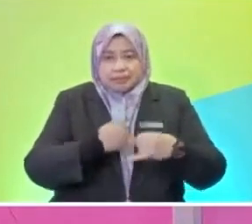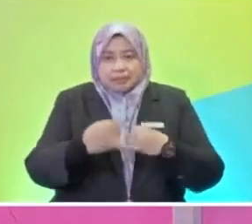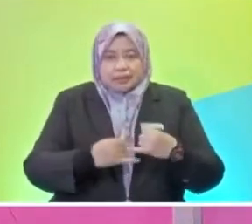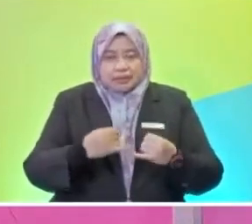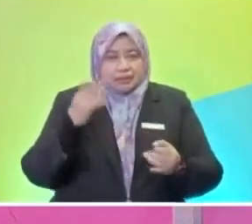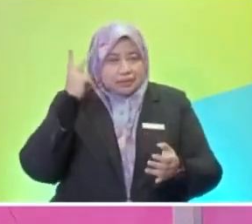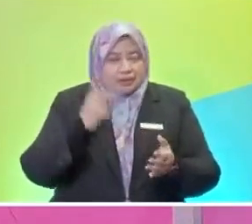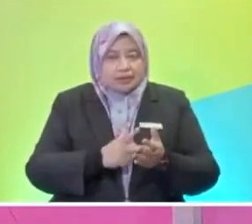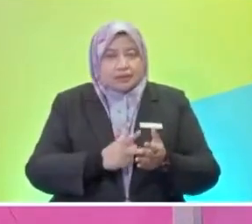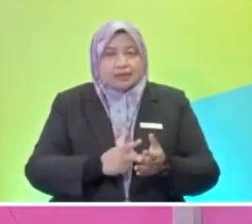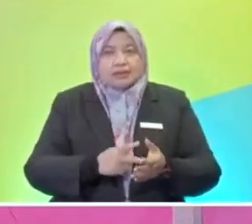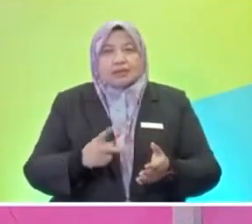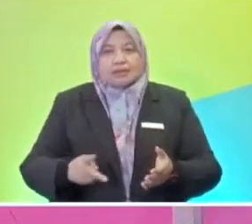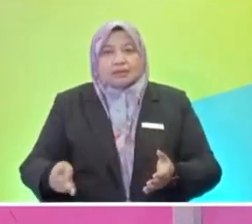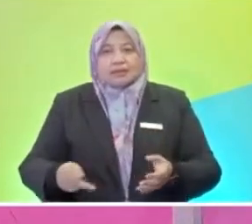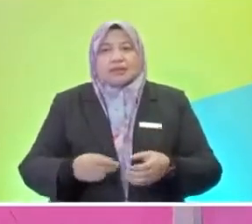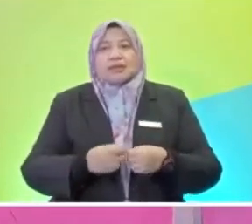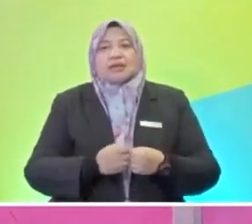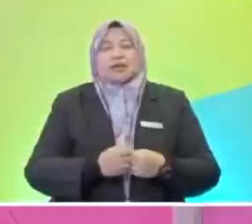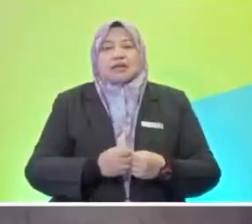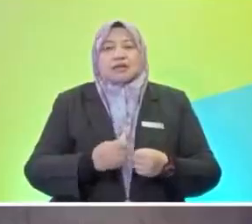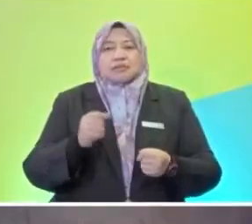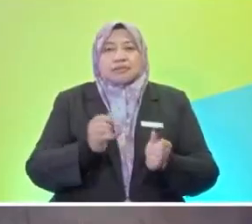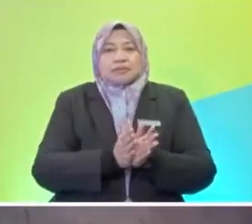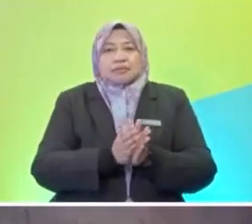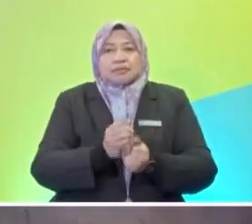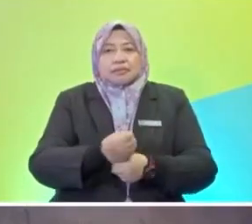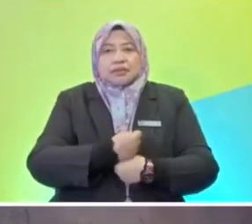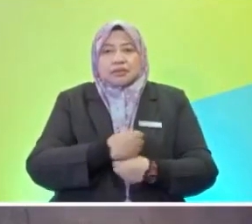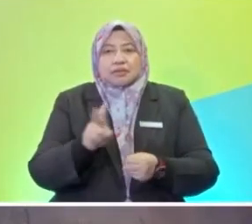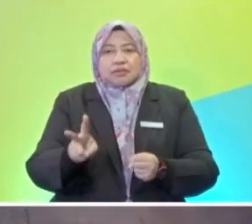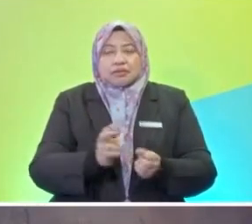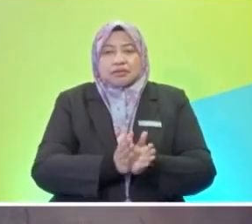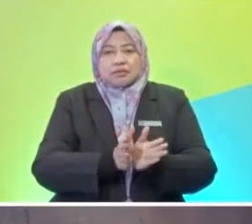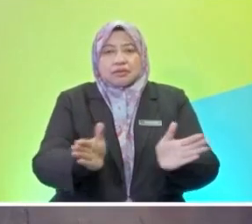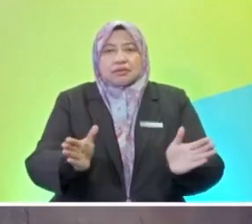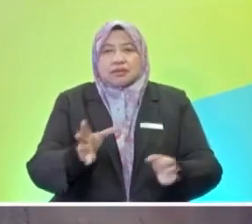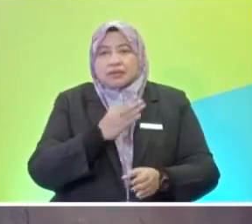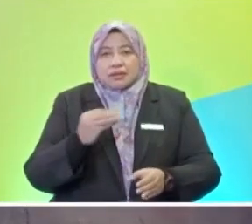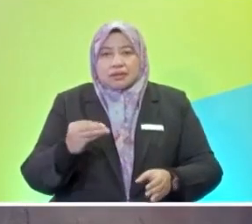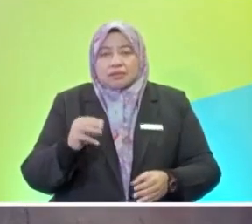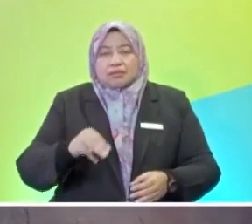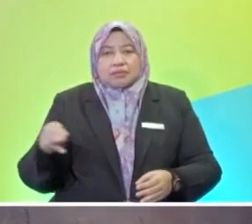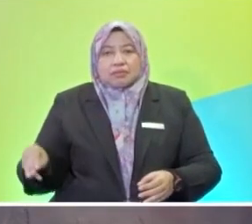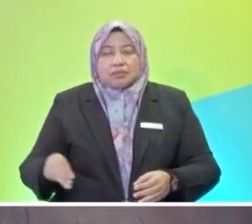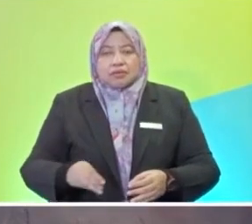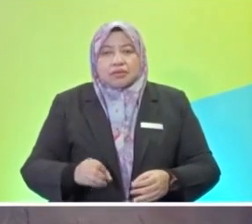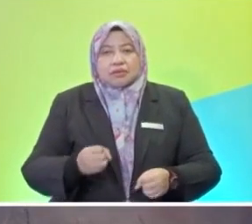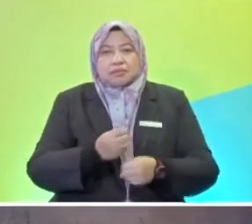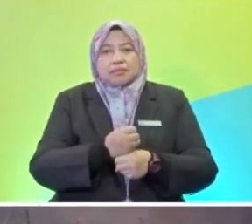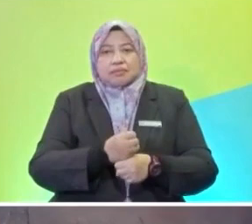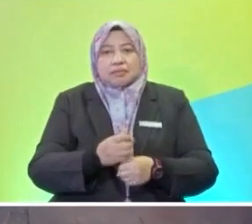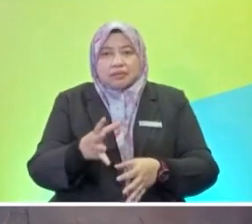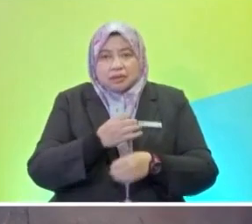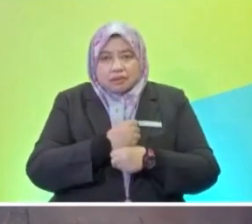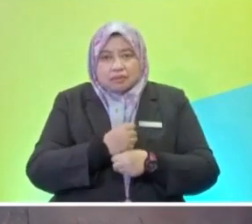dua dimensi dan yang paling penting tadi Activity yang menyelundupkan membentuk pola bentuk 2 dimensi